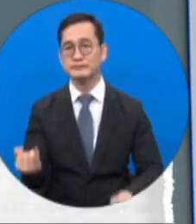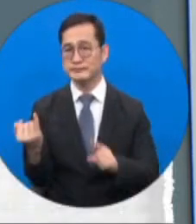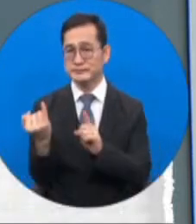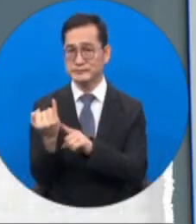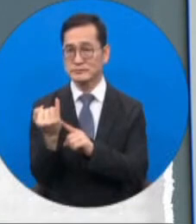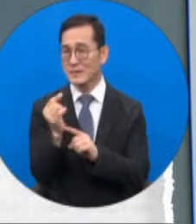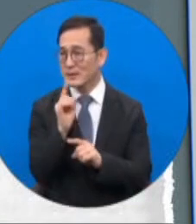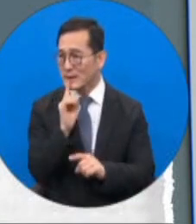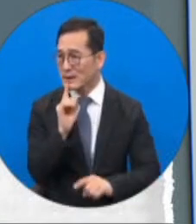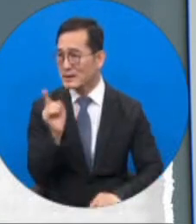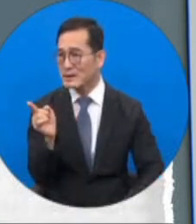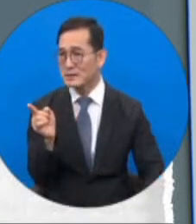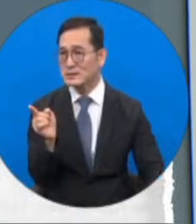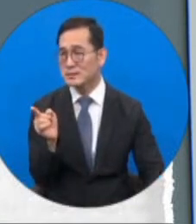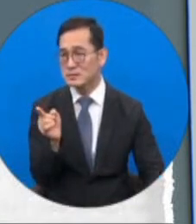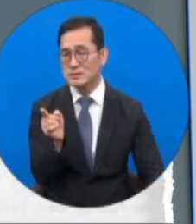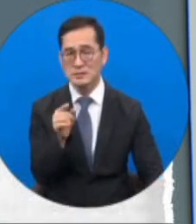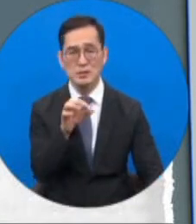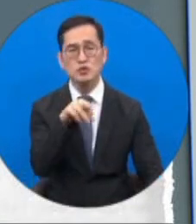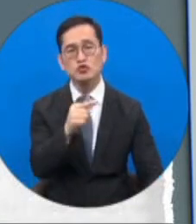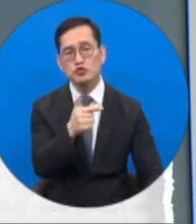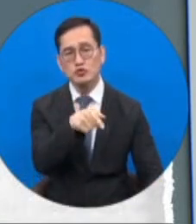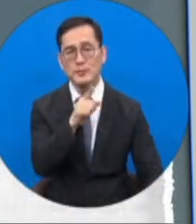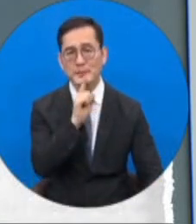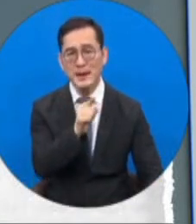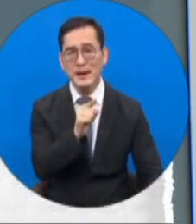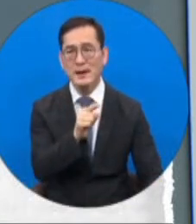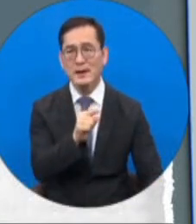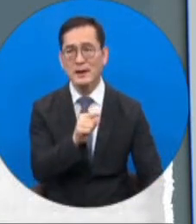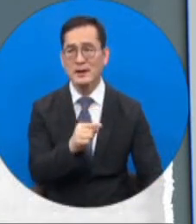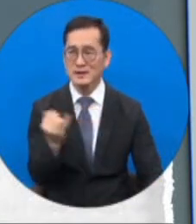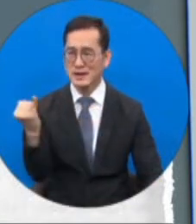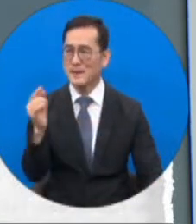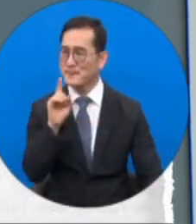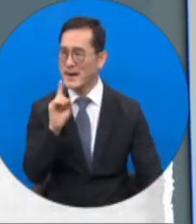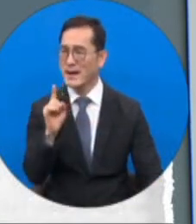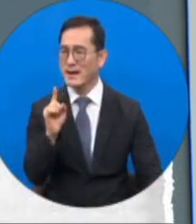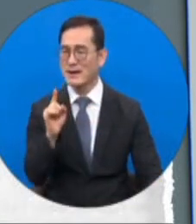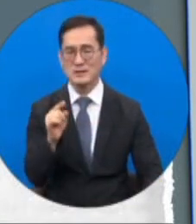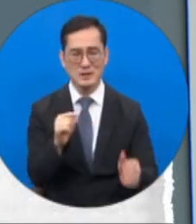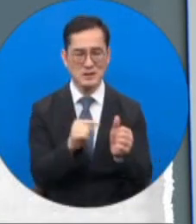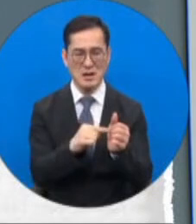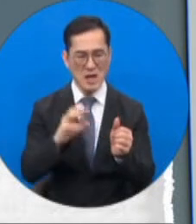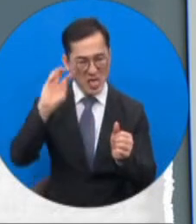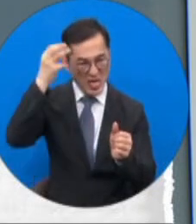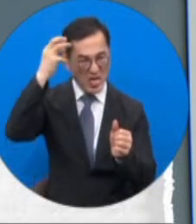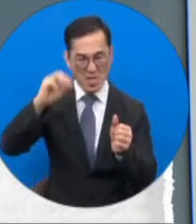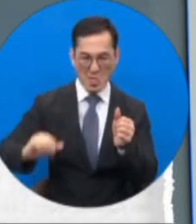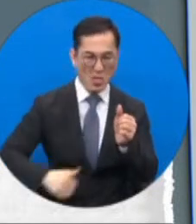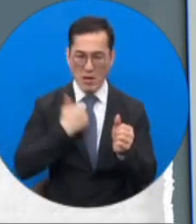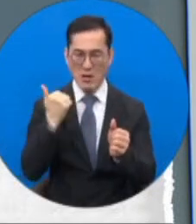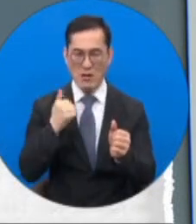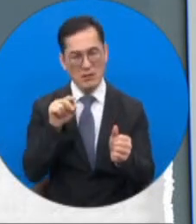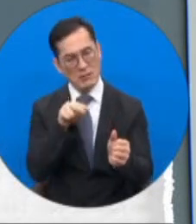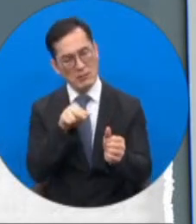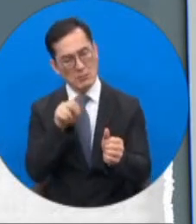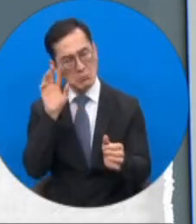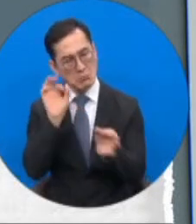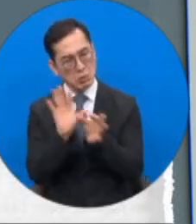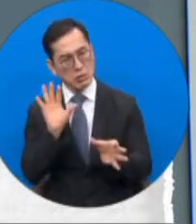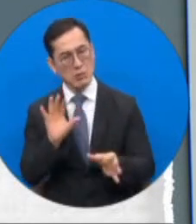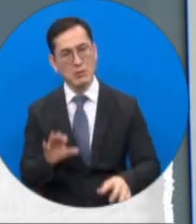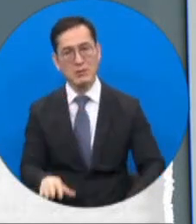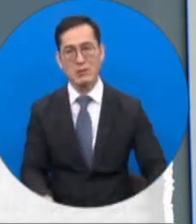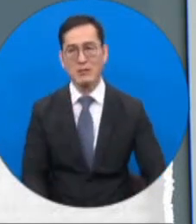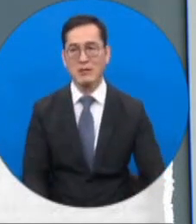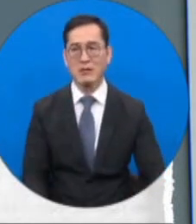비대위원장의 발언의 강도보다는 윤호중 비대위원장의 반응이 좀 더 의아합니다. 아까 이제 박용진 의원께서 박 비대위원장에게